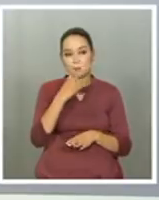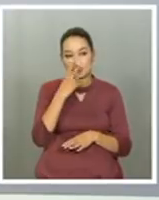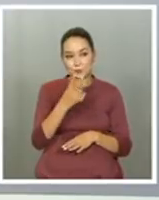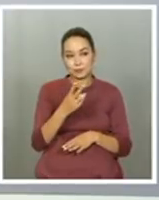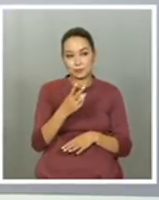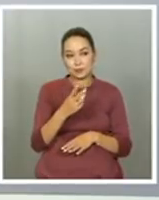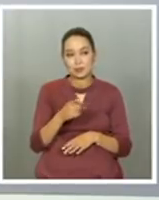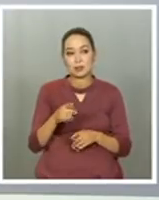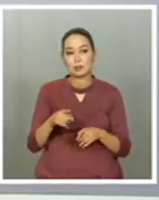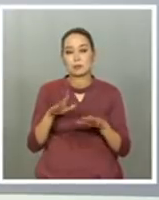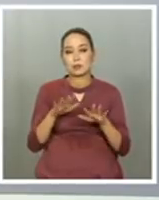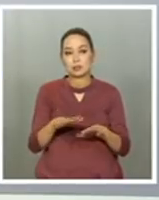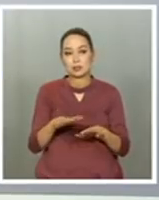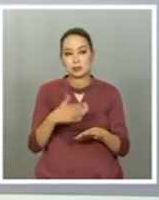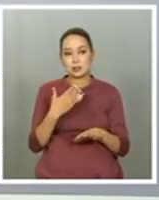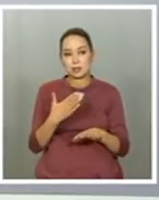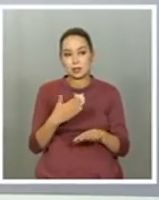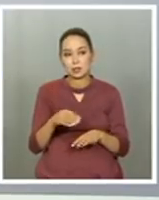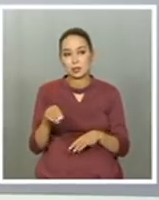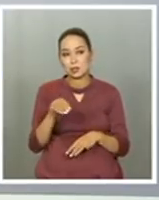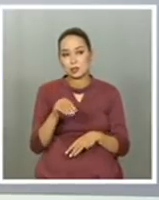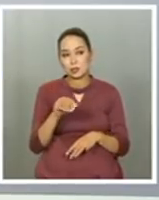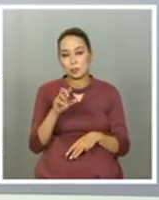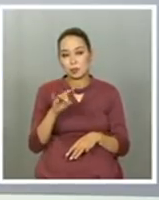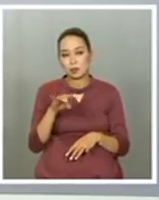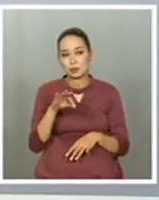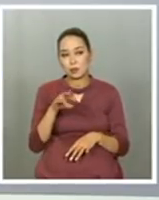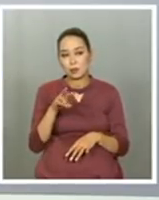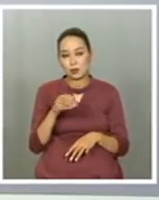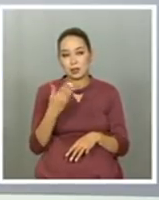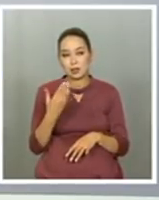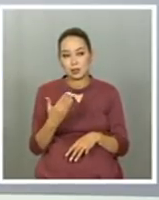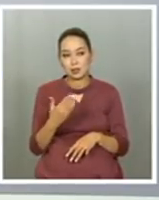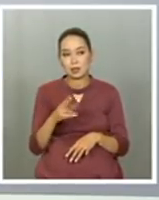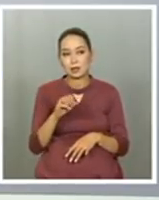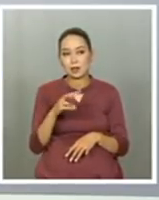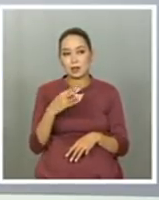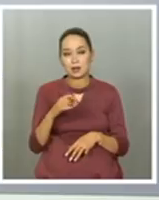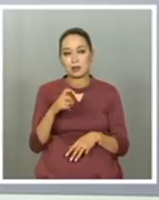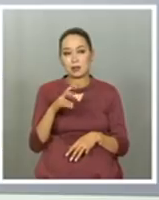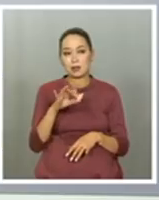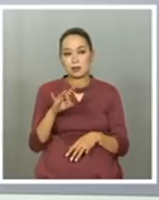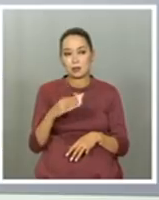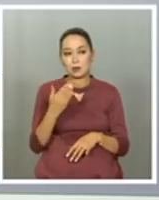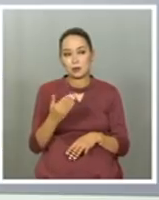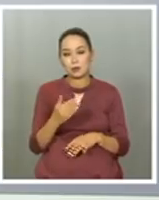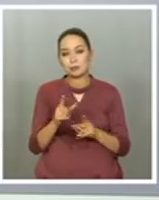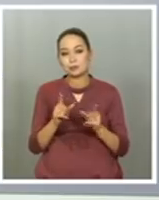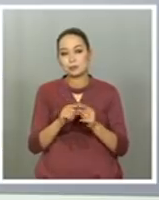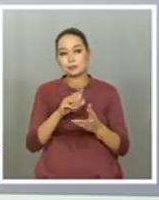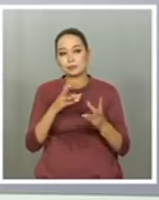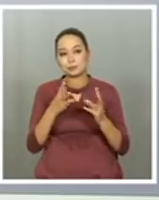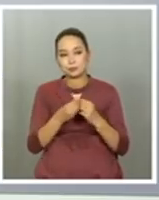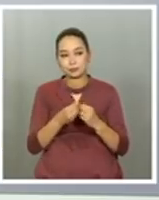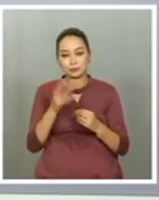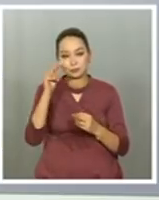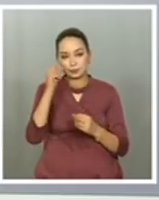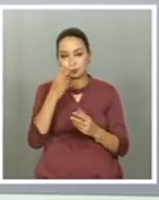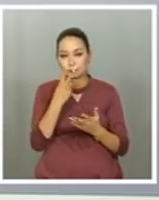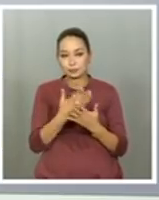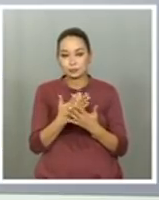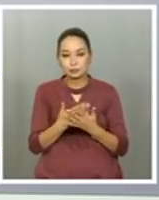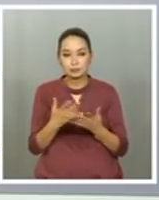Бұл жерде бертолетізі кәлей хлор оғыш, осы қосылыстағы хлордың тотығы дәрежесін анықтаймыз.